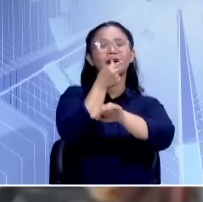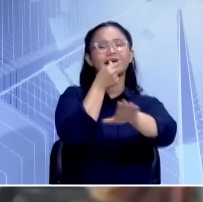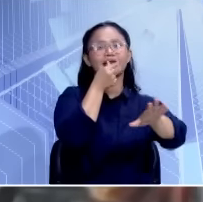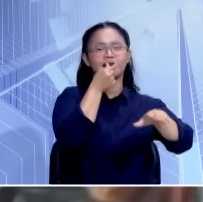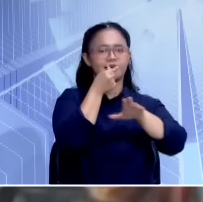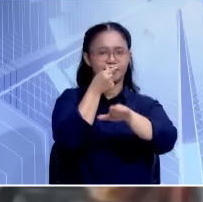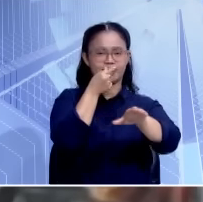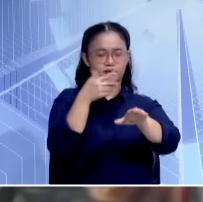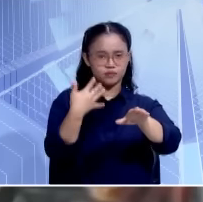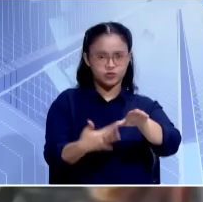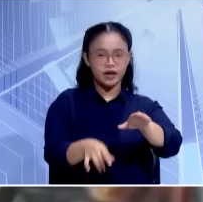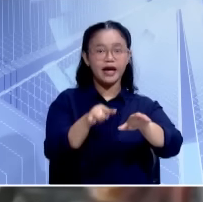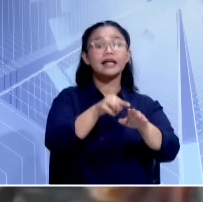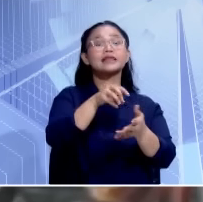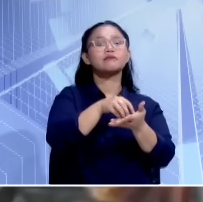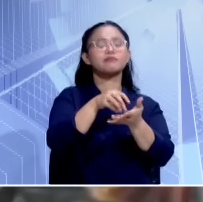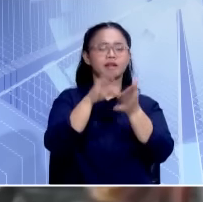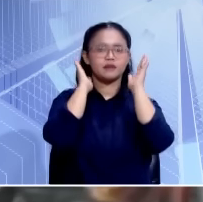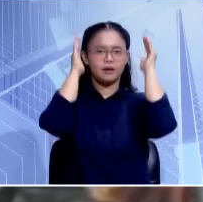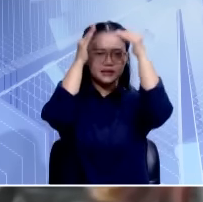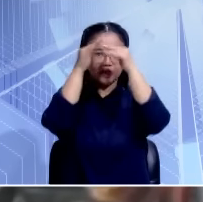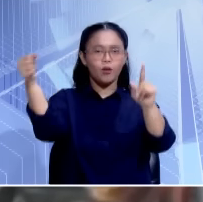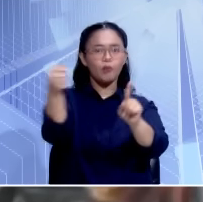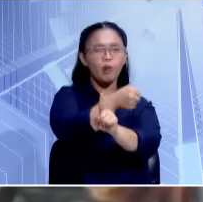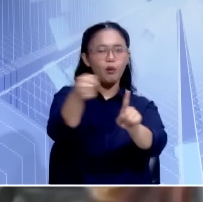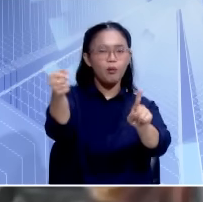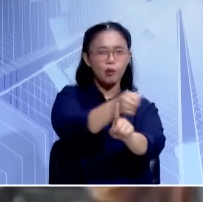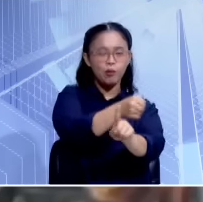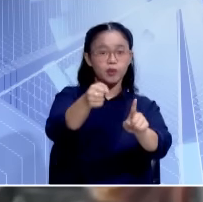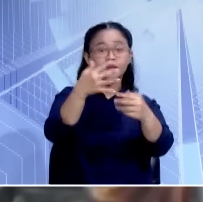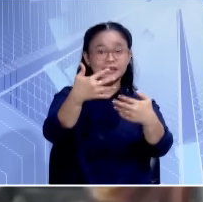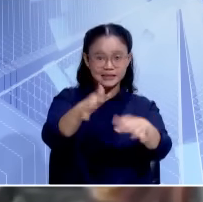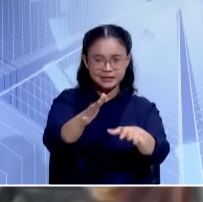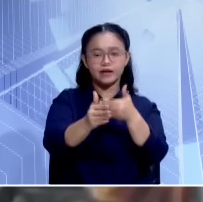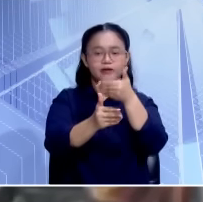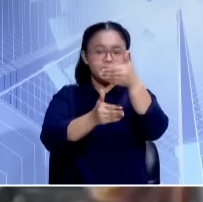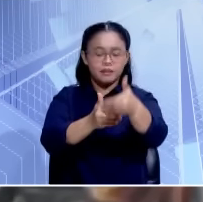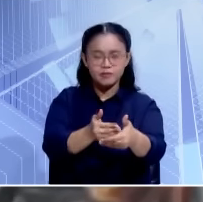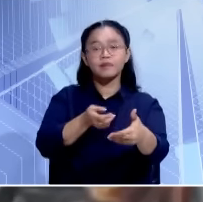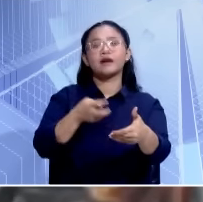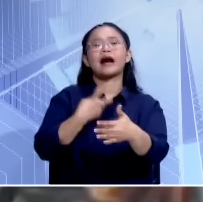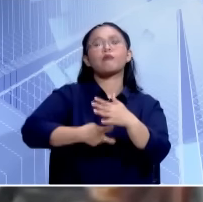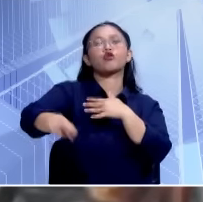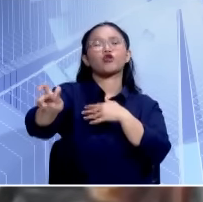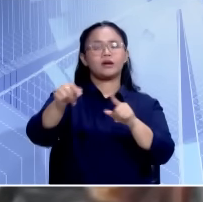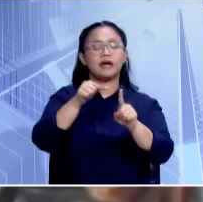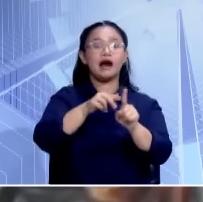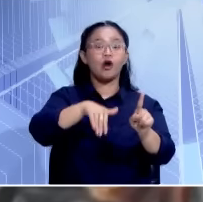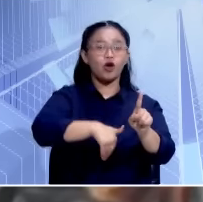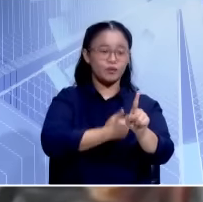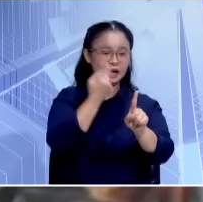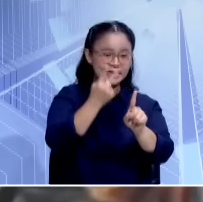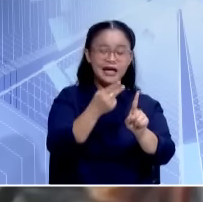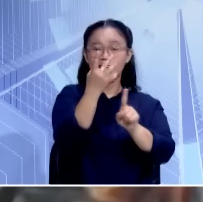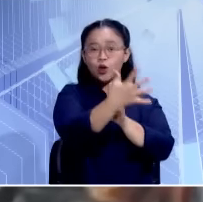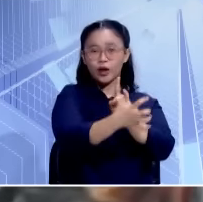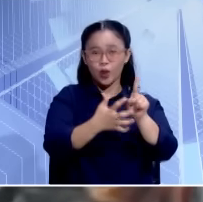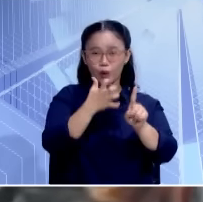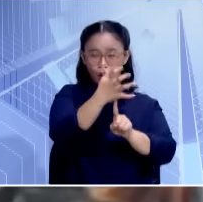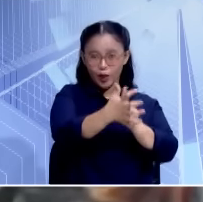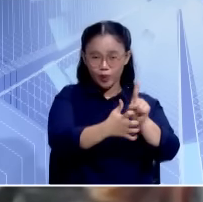Kecamatan Rapocini, Kota Makassar. Usai melakukan aksinya, pelaku langsung kabur. Sementara korban yang terluka akibat